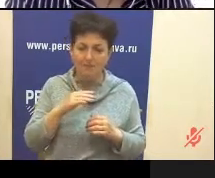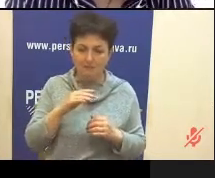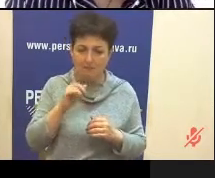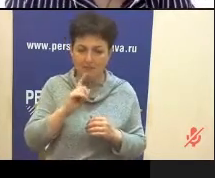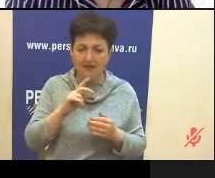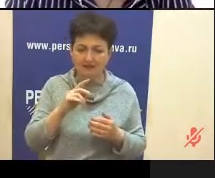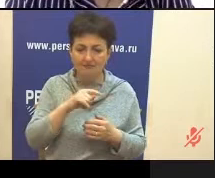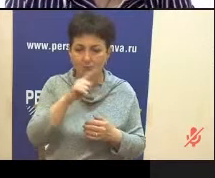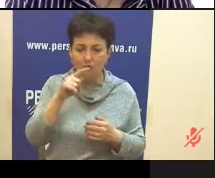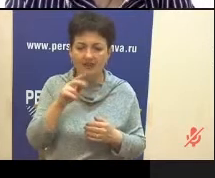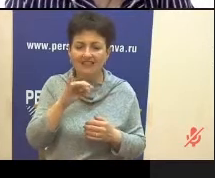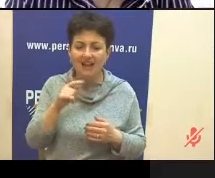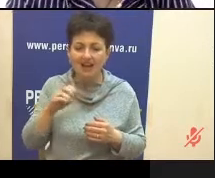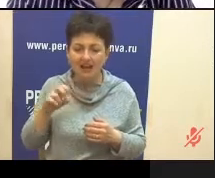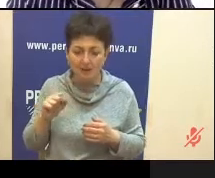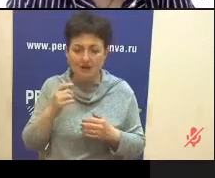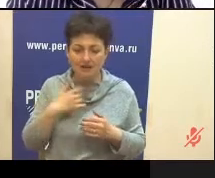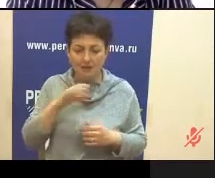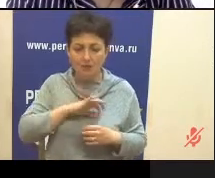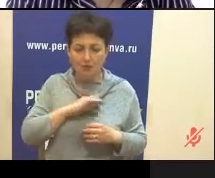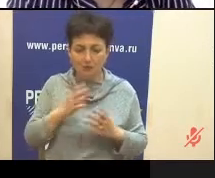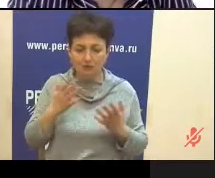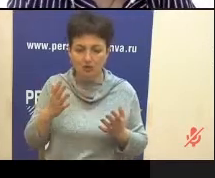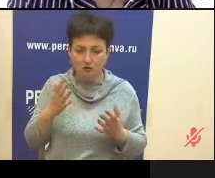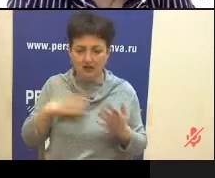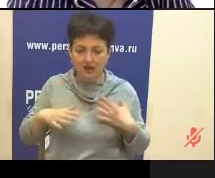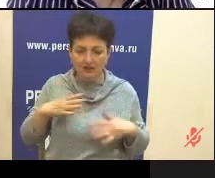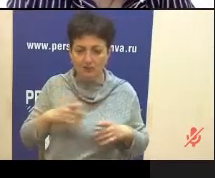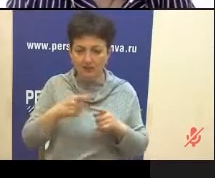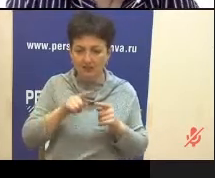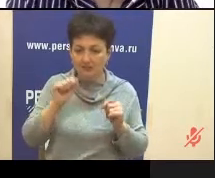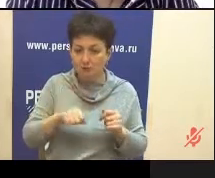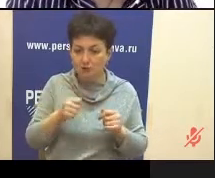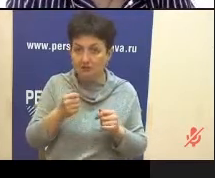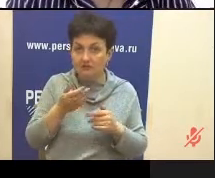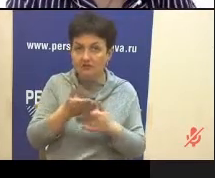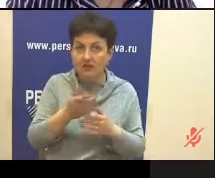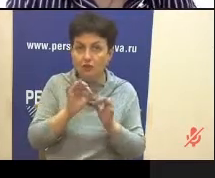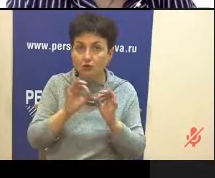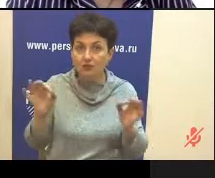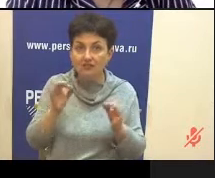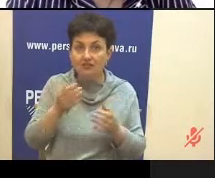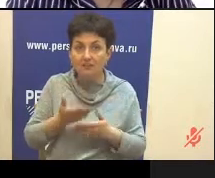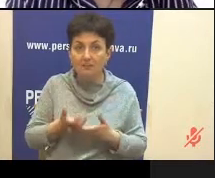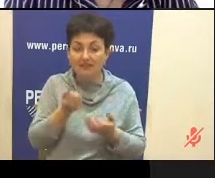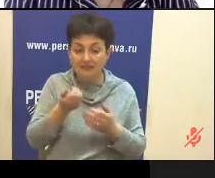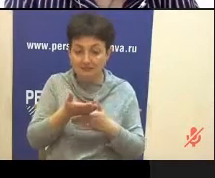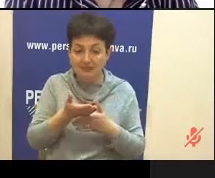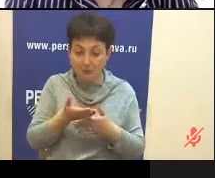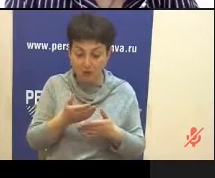майндмэпа, которым я пользуюсь с большой радостью, и мне кажется, что это может стать вам чудесным подспорьем.